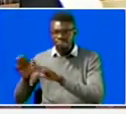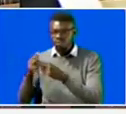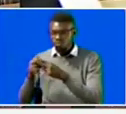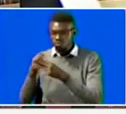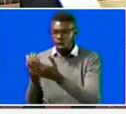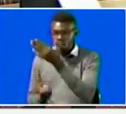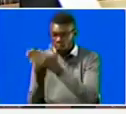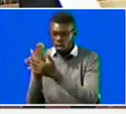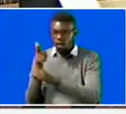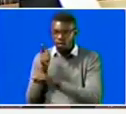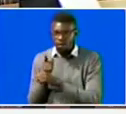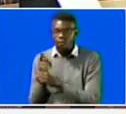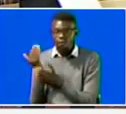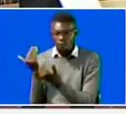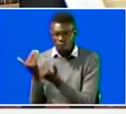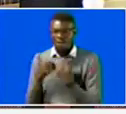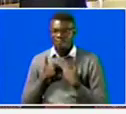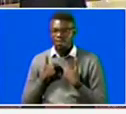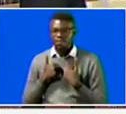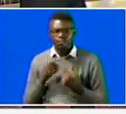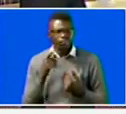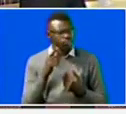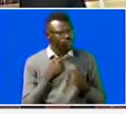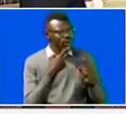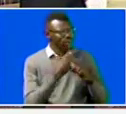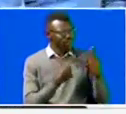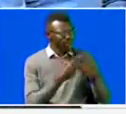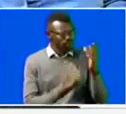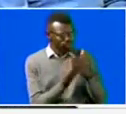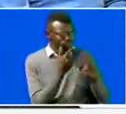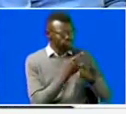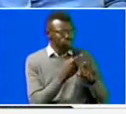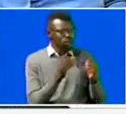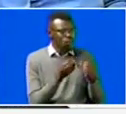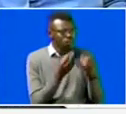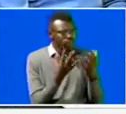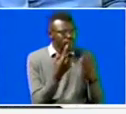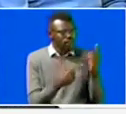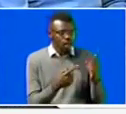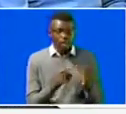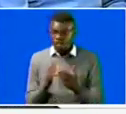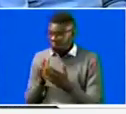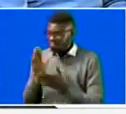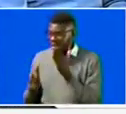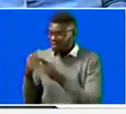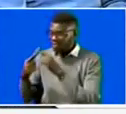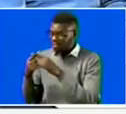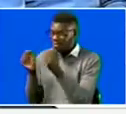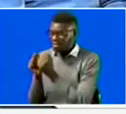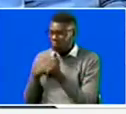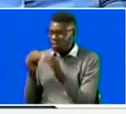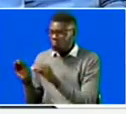Nairobi. So tulia. So ili kuchukua miaka mingapi kuweka studio? Kuplan ime take 10 years. Because I had to ship everything. Nili